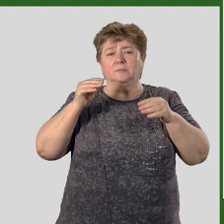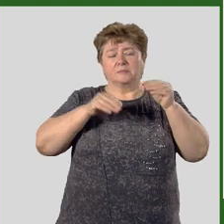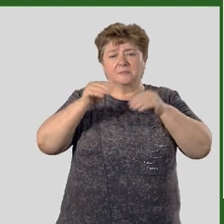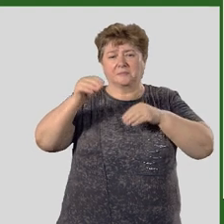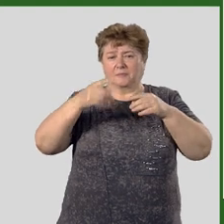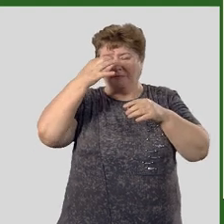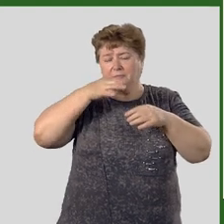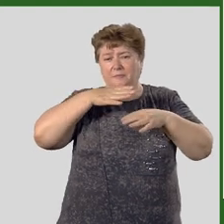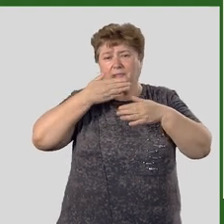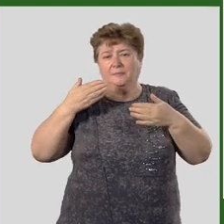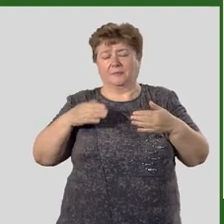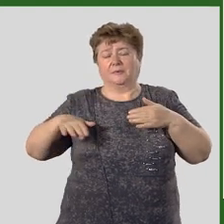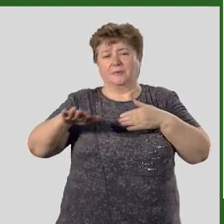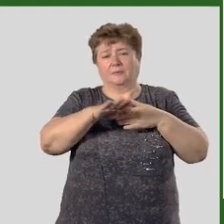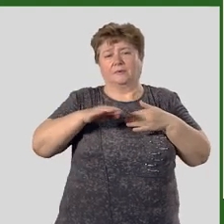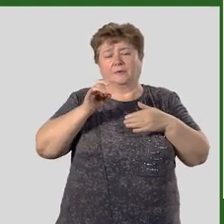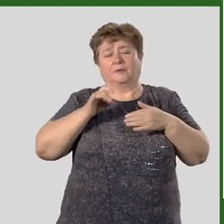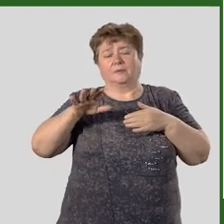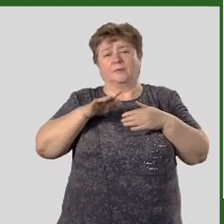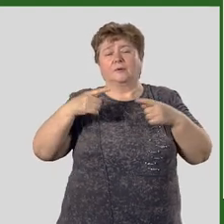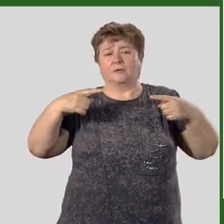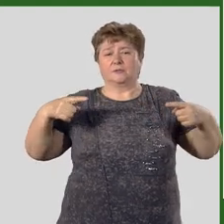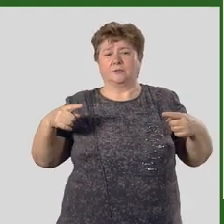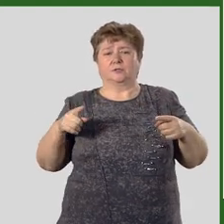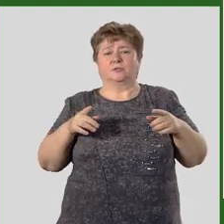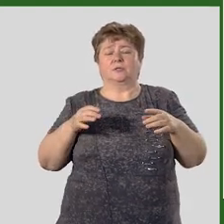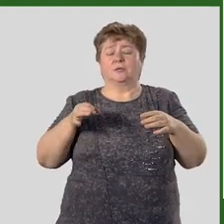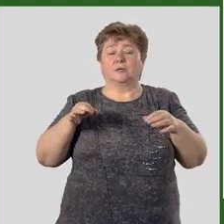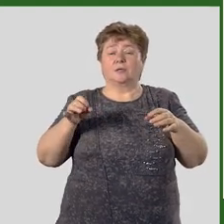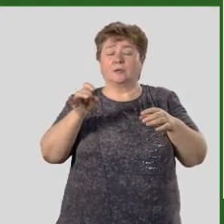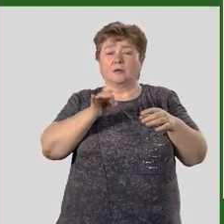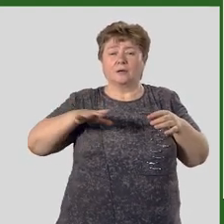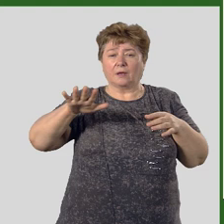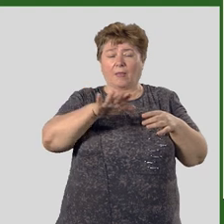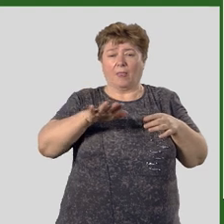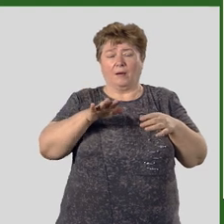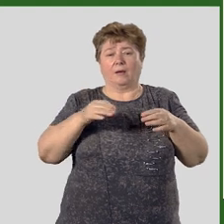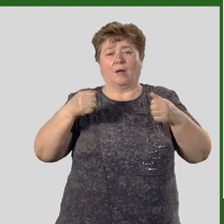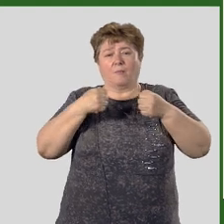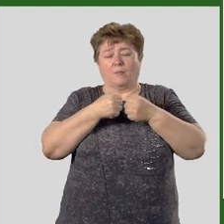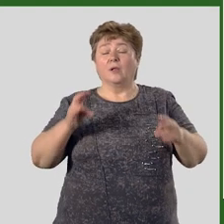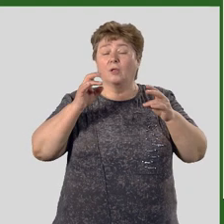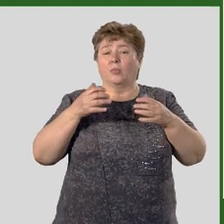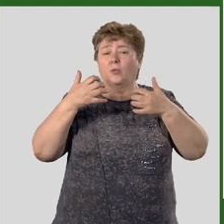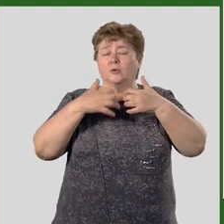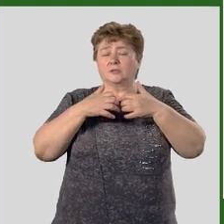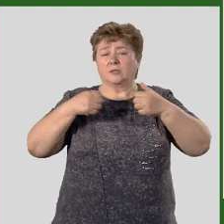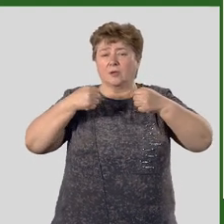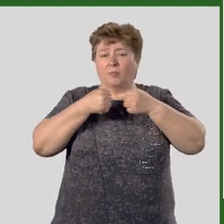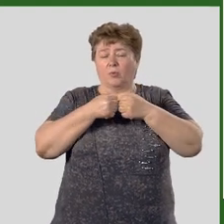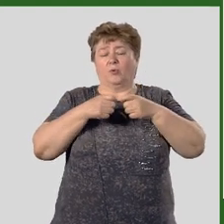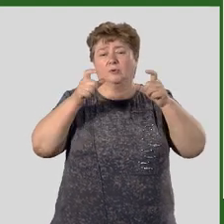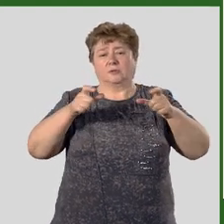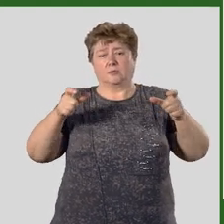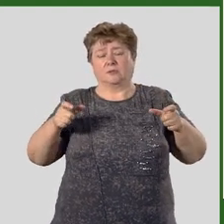размещения населения по территории республики различна и региональная плотность. Но средняя плотность